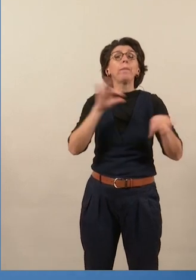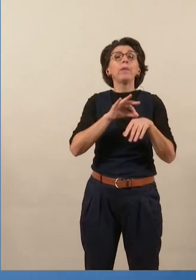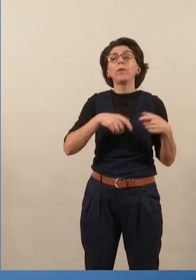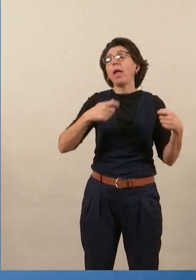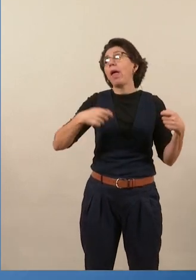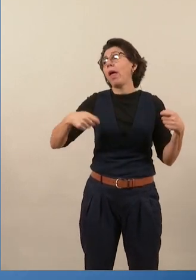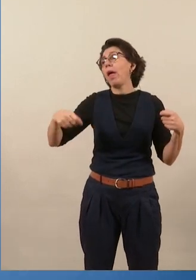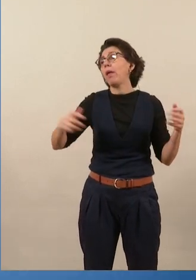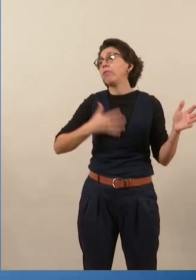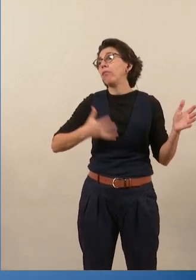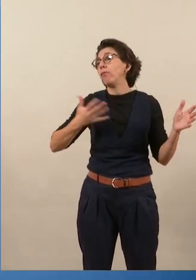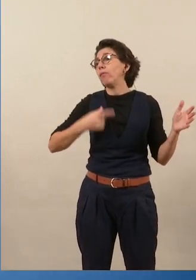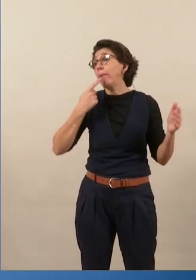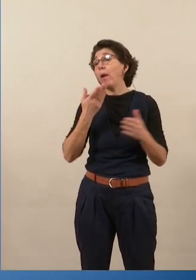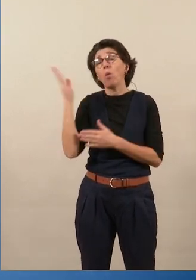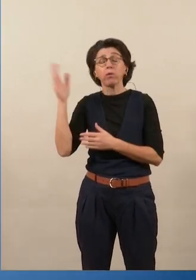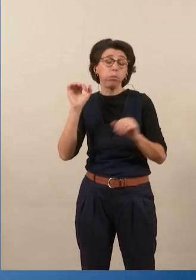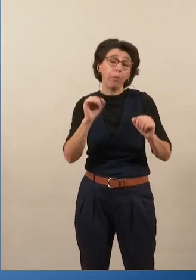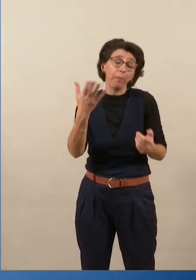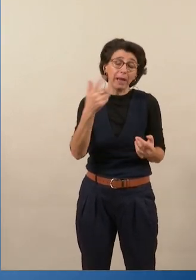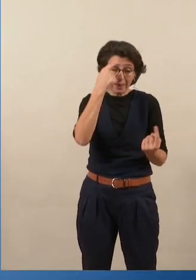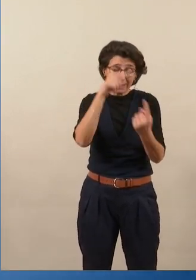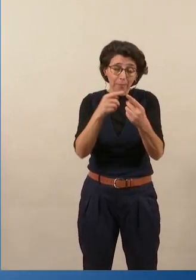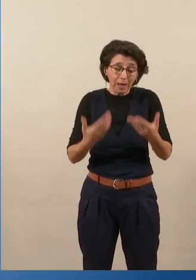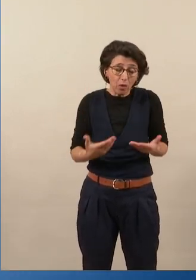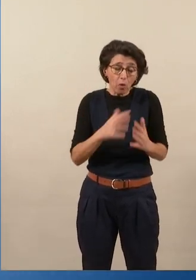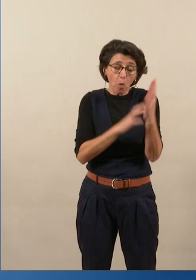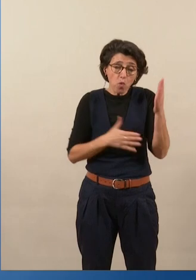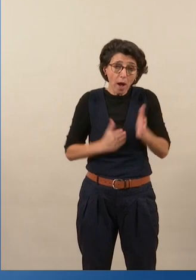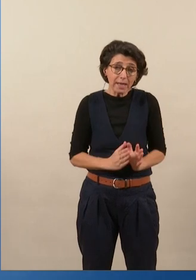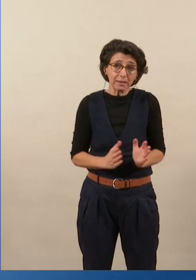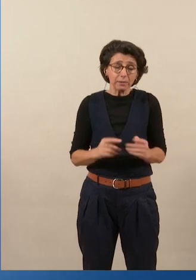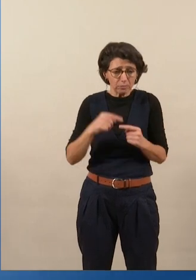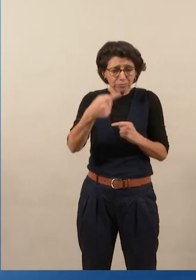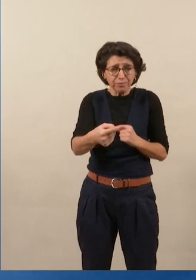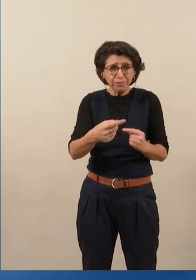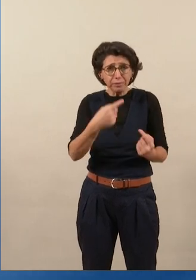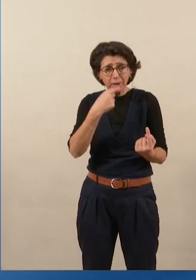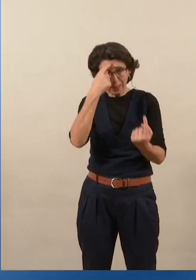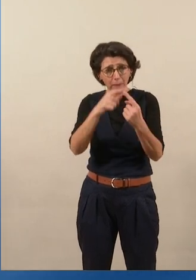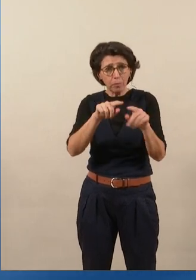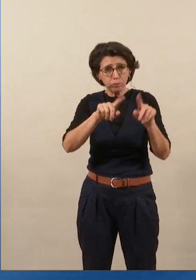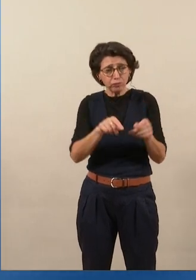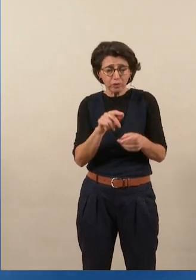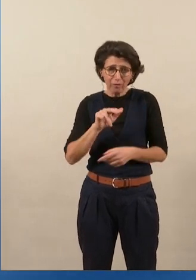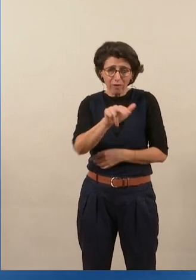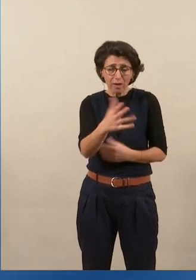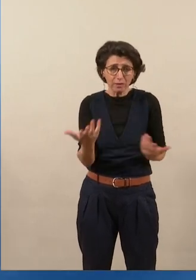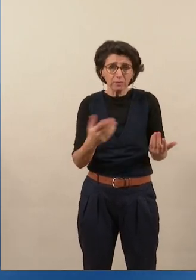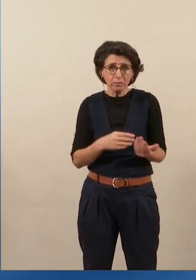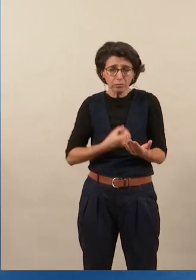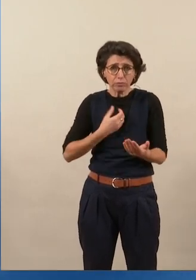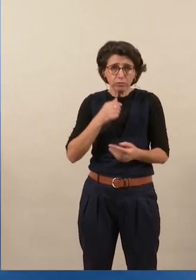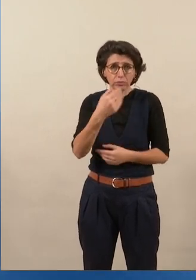acte mais sinon on va avoir du temps sur le budget donc vous aurez tout le loisir de vous exprimer dans le cadre du débat normal du conseil